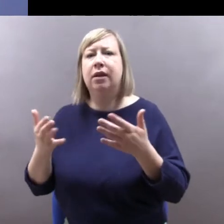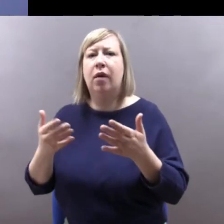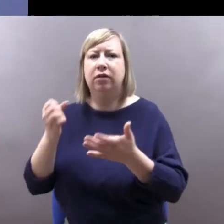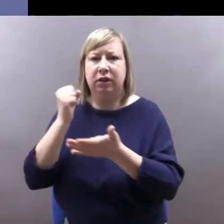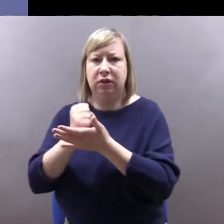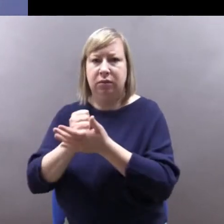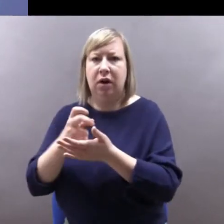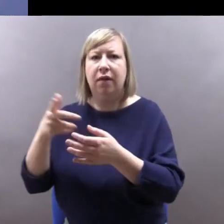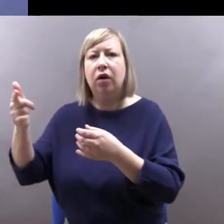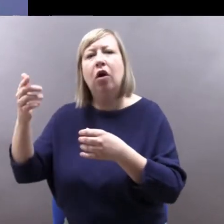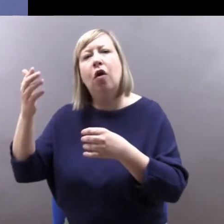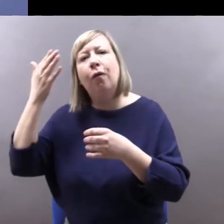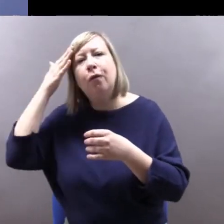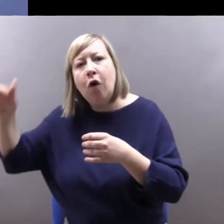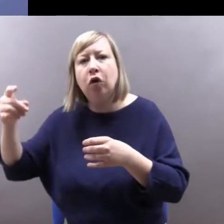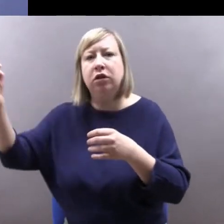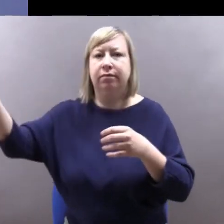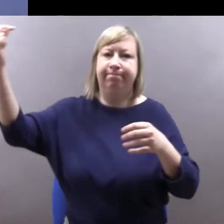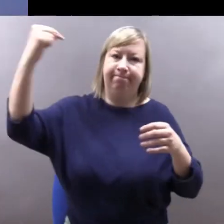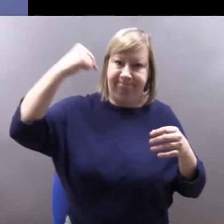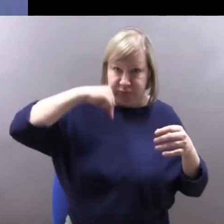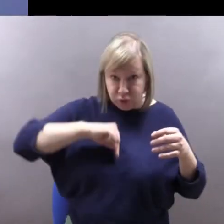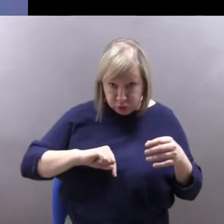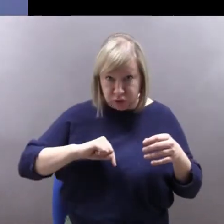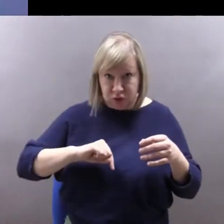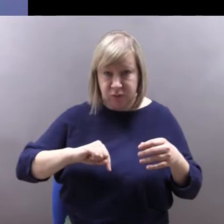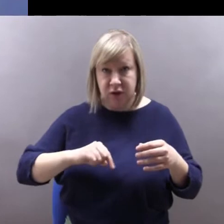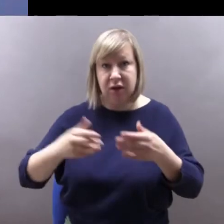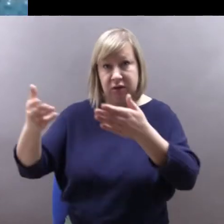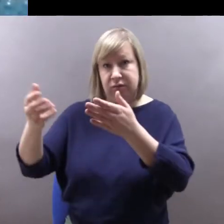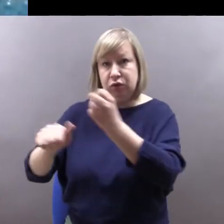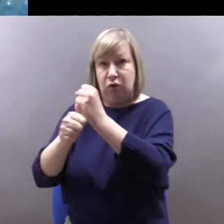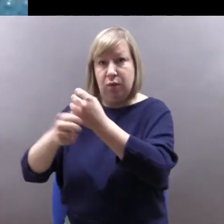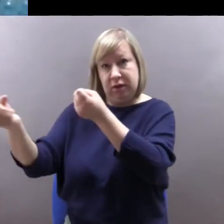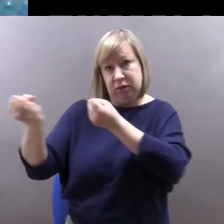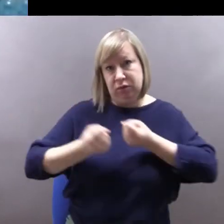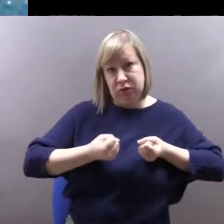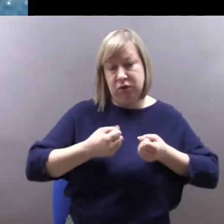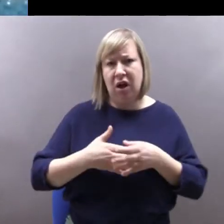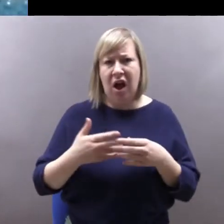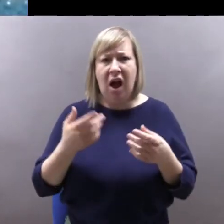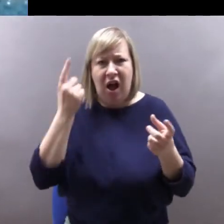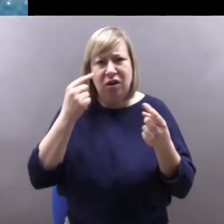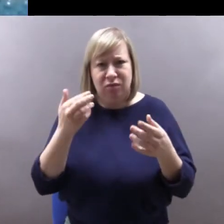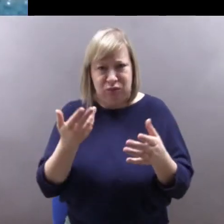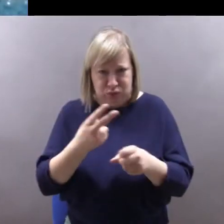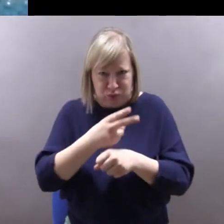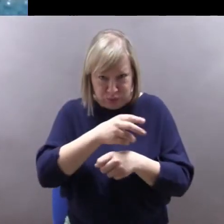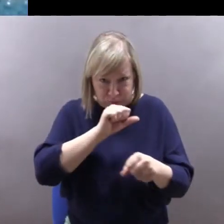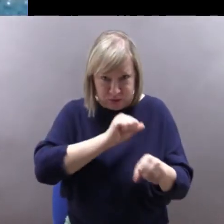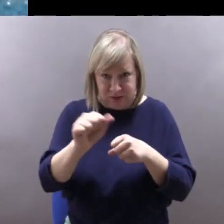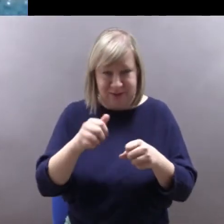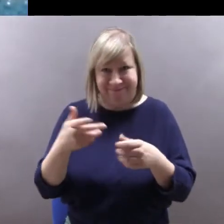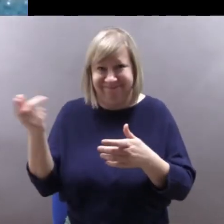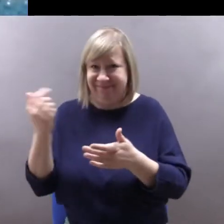załatwić sprawę. No to jest też takie trochę nie w porządku, tak? No ale my tutaj rozmawiamy o dostępności. Uważasz, że wtedy jest